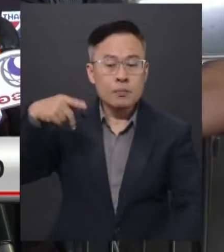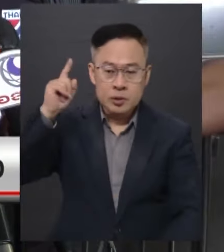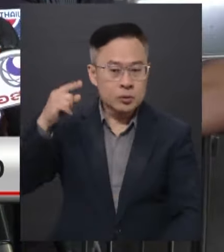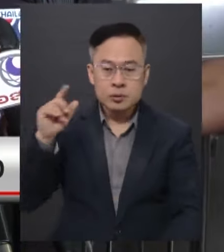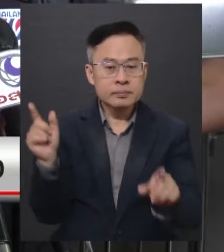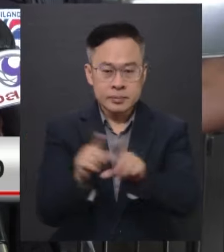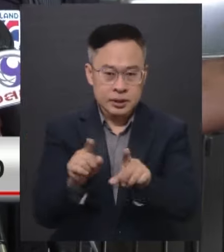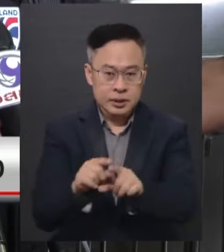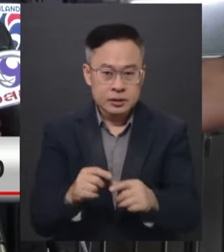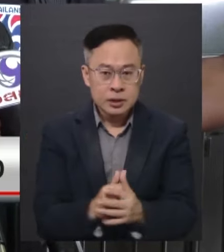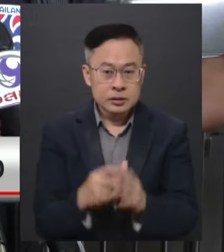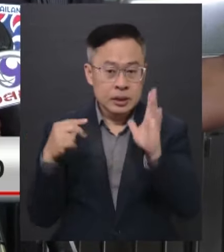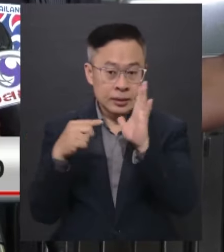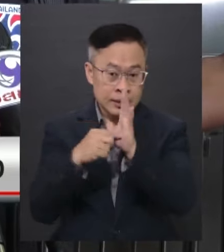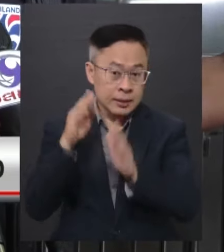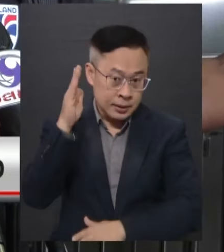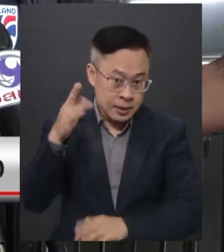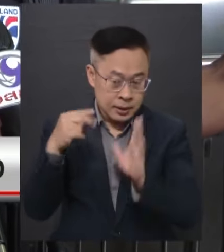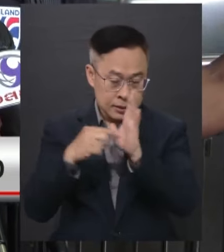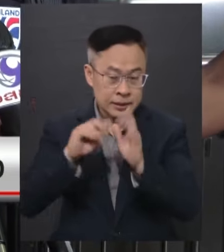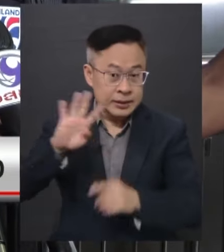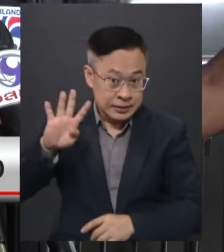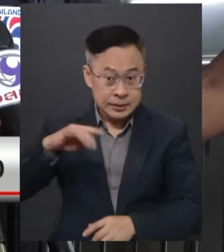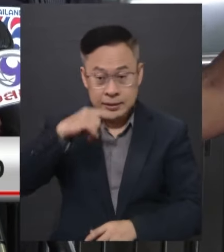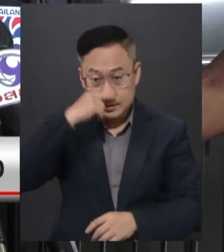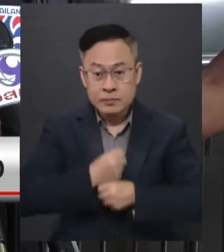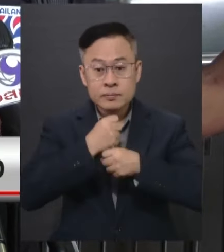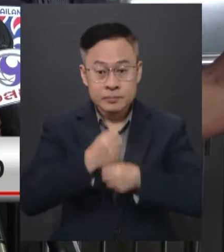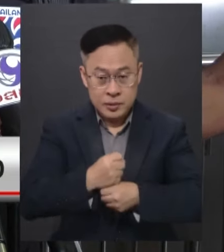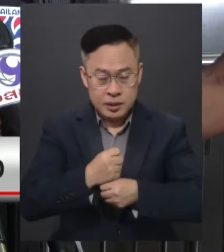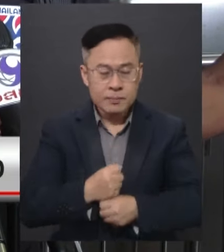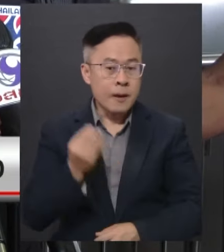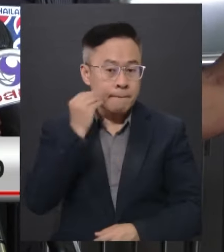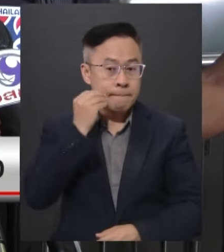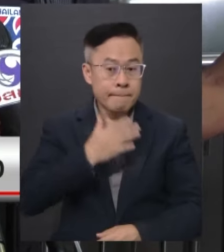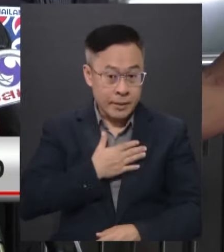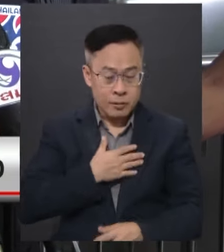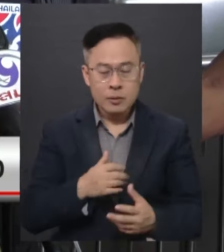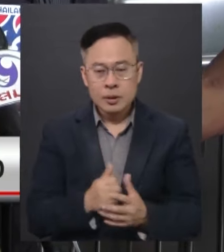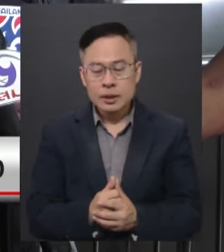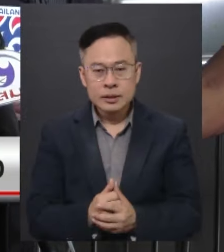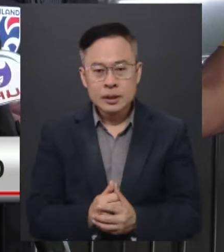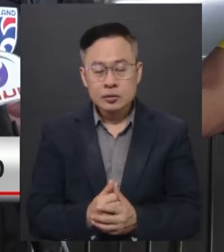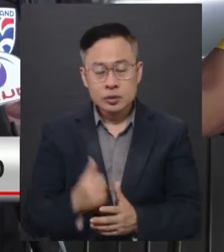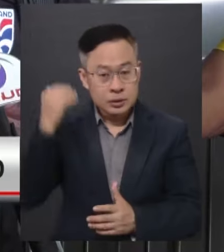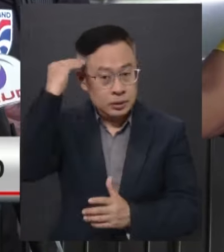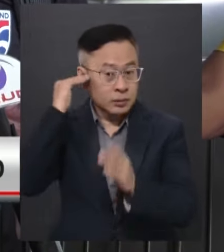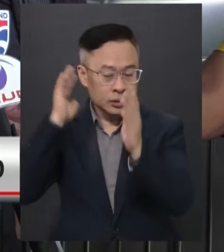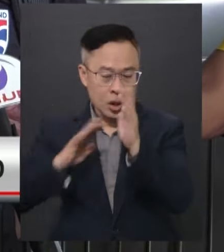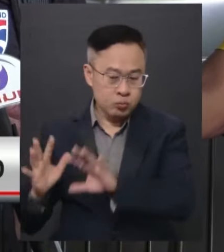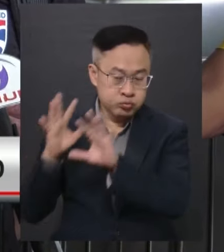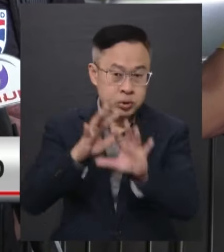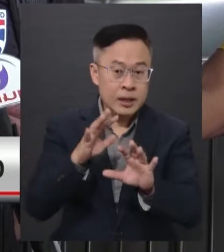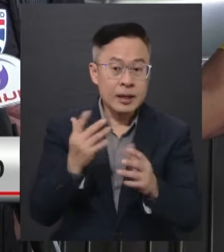นั้นซึ่งเกมต่อไปก็ได้กลับมาเล่นในบ้านของตัวเองก็คิดว่ามันน่าจะเป็นเกมที่แตกต่างกันออกไปแน่นอนอย่างตอนที่ไปที่